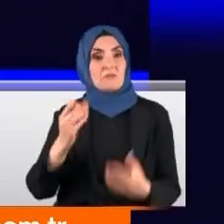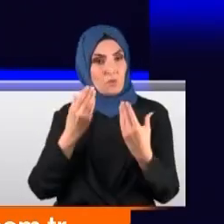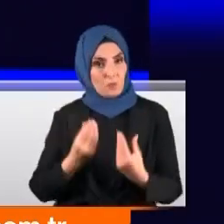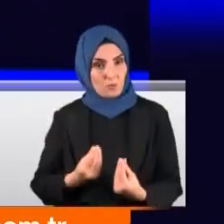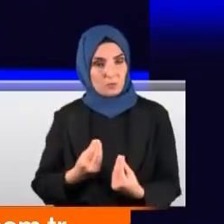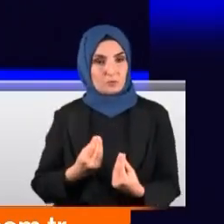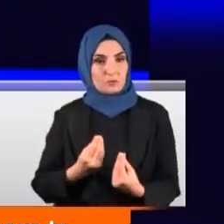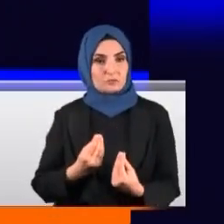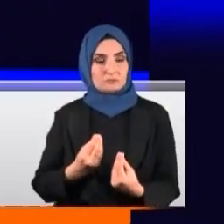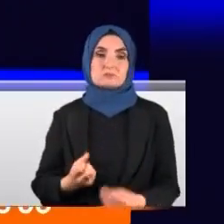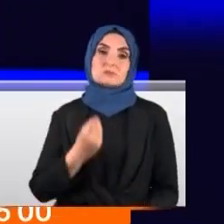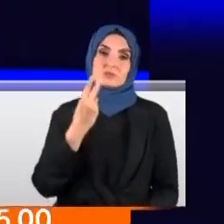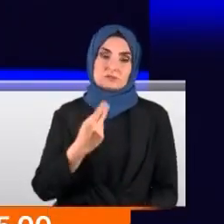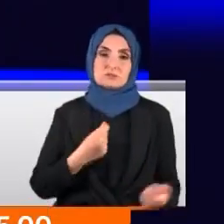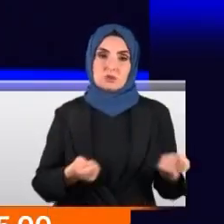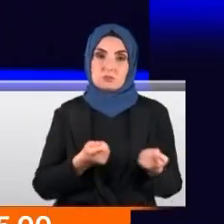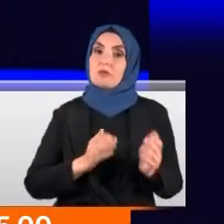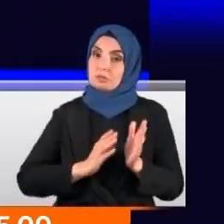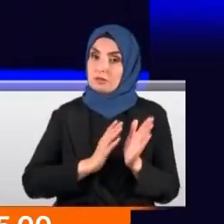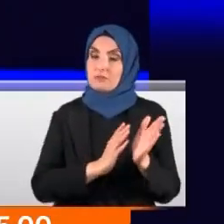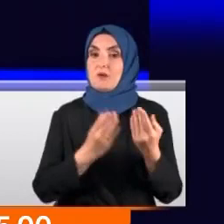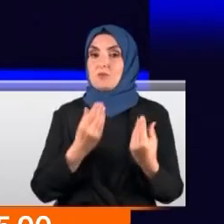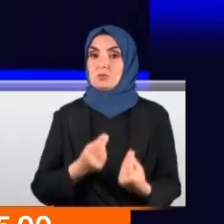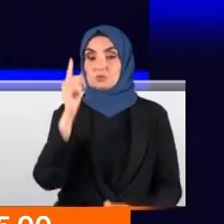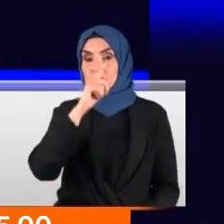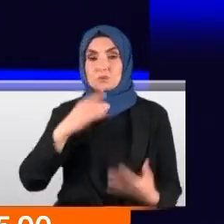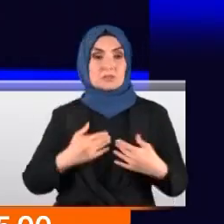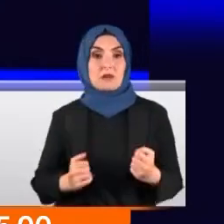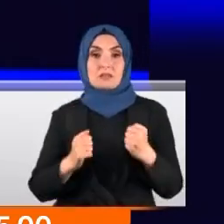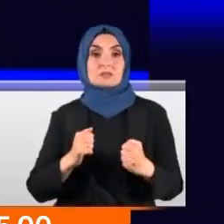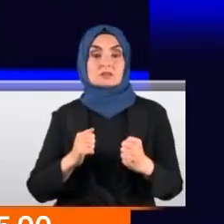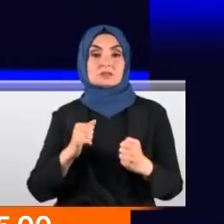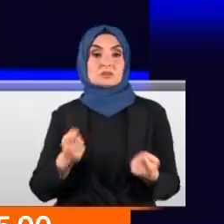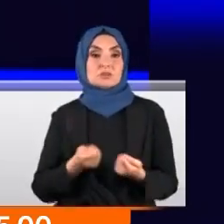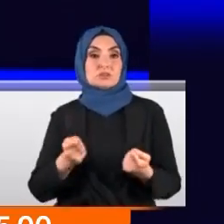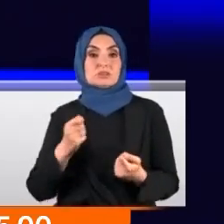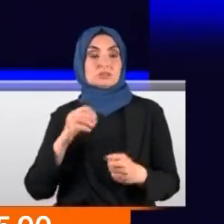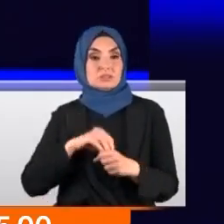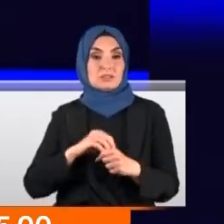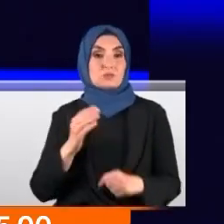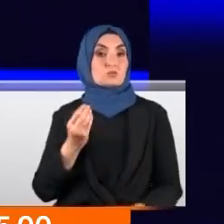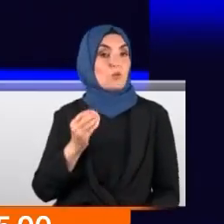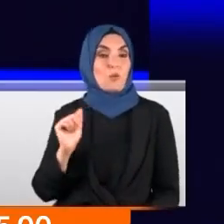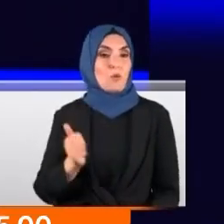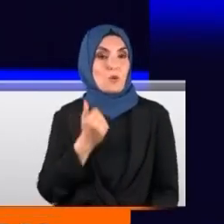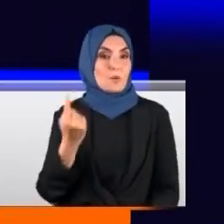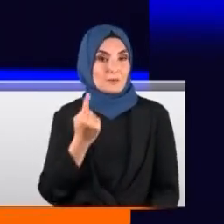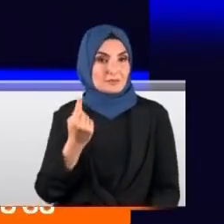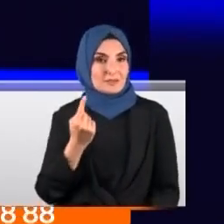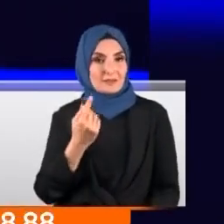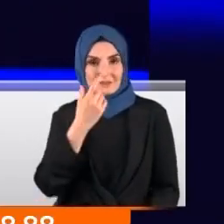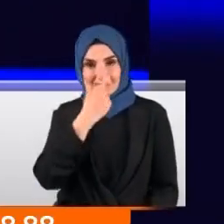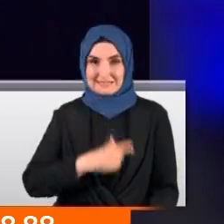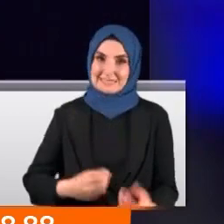Bir yandan da işime devam ettim. Çünkü sağlık işinde en önemli şey kendi sağlığımdan çok hani iyileştiğimi hissettiğim andan